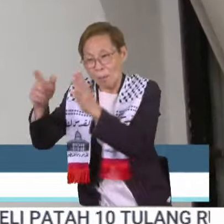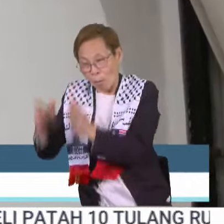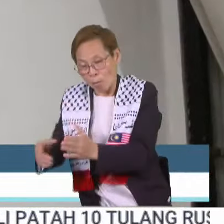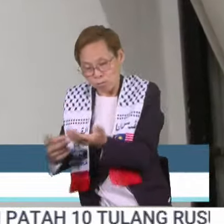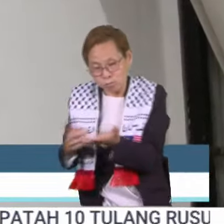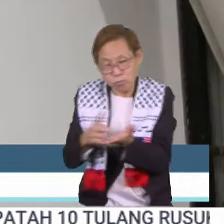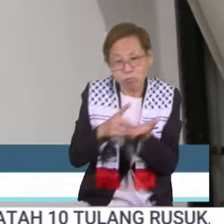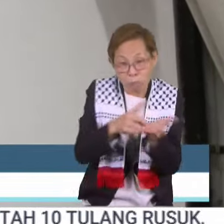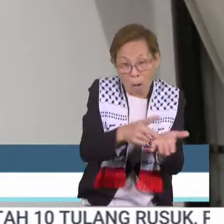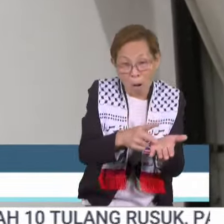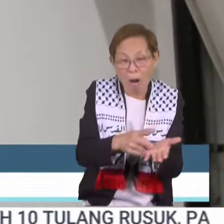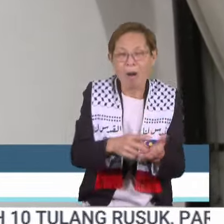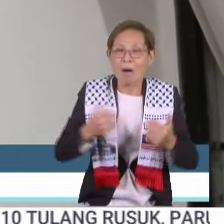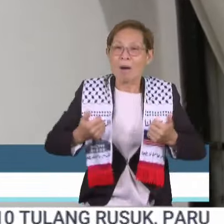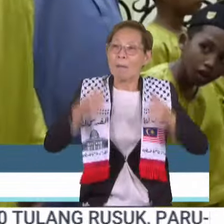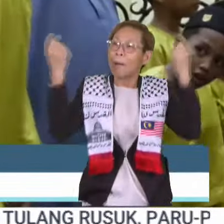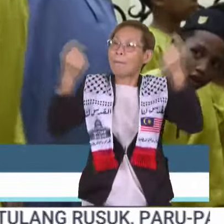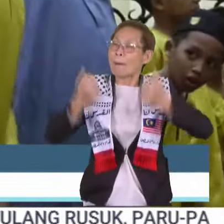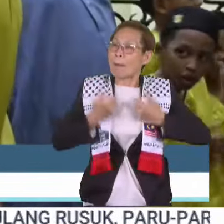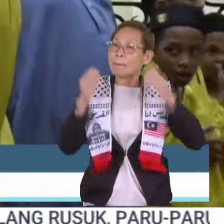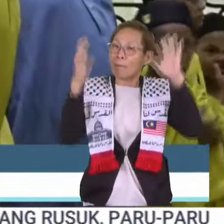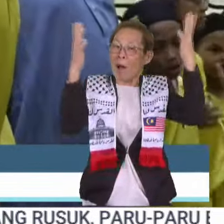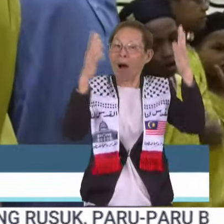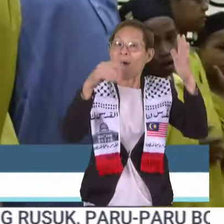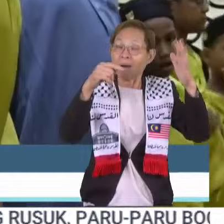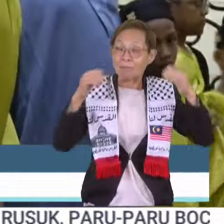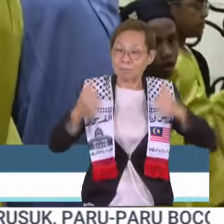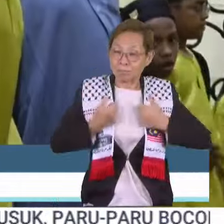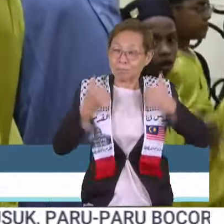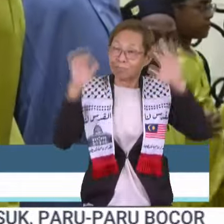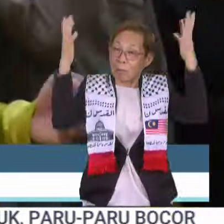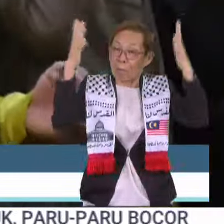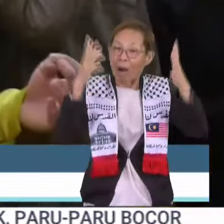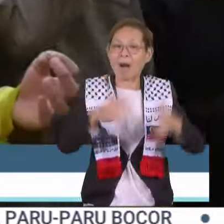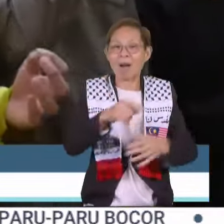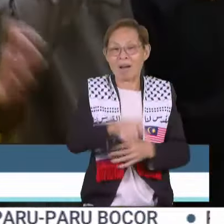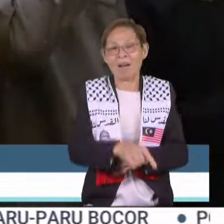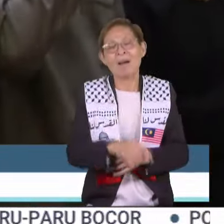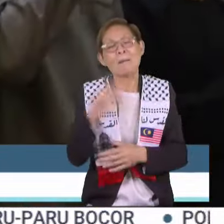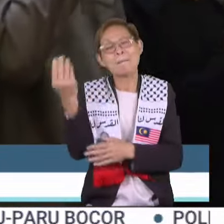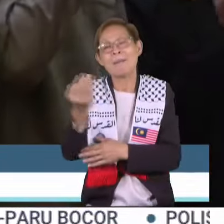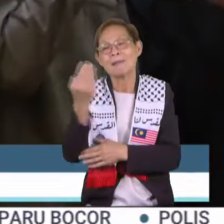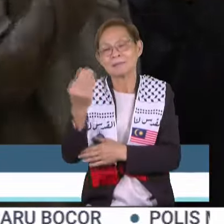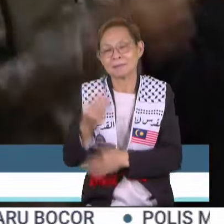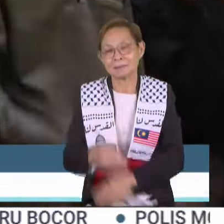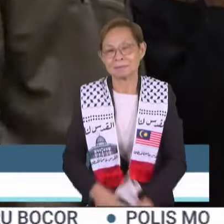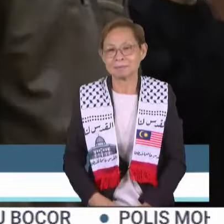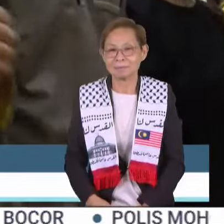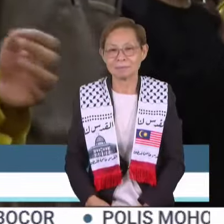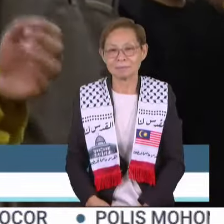Meraikan Aidilfitri bersama anak-anak yatim Nurwadah bukan lagi asing buat Hafifah.